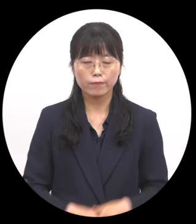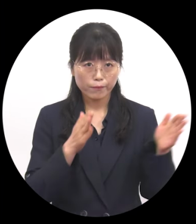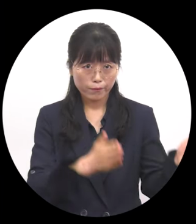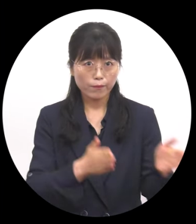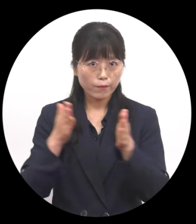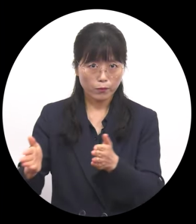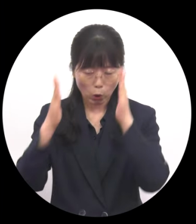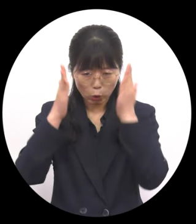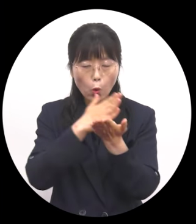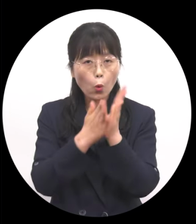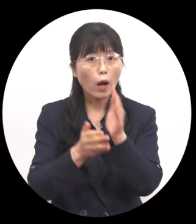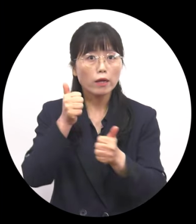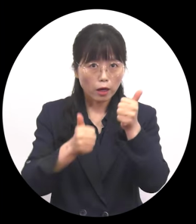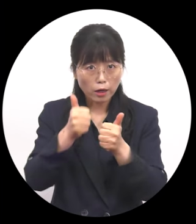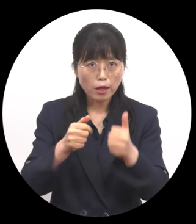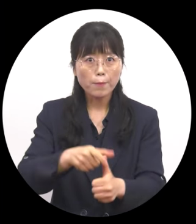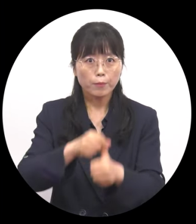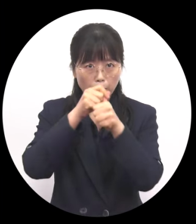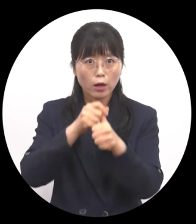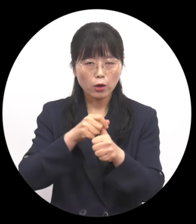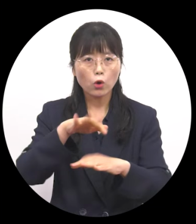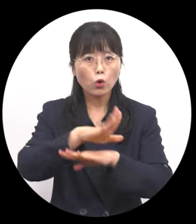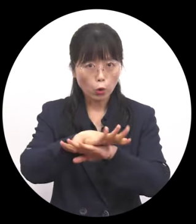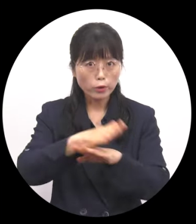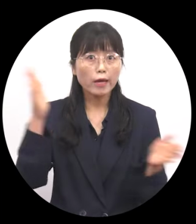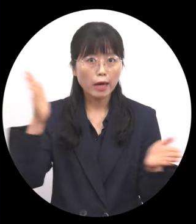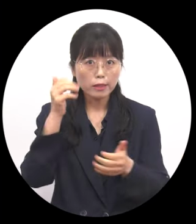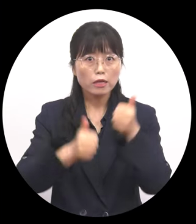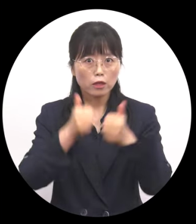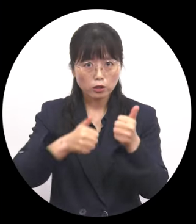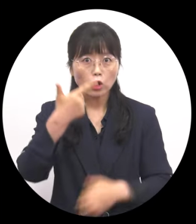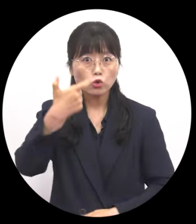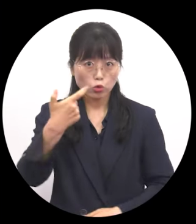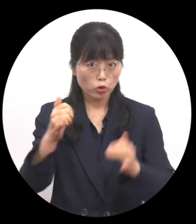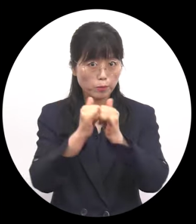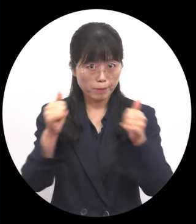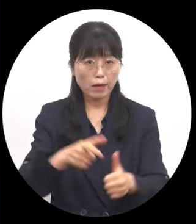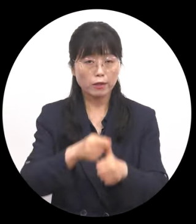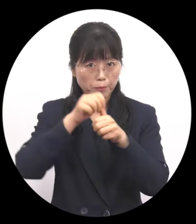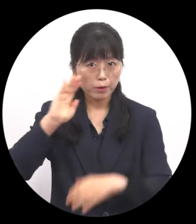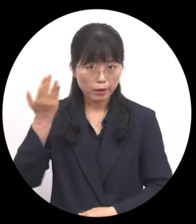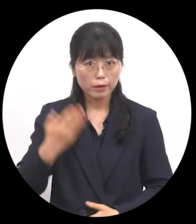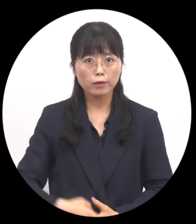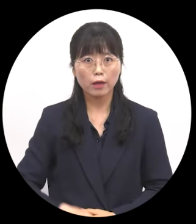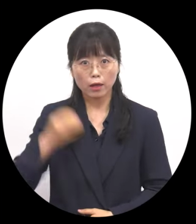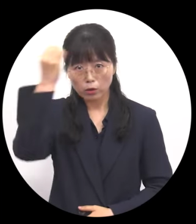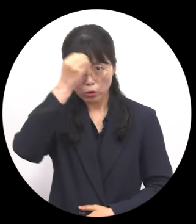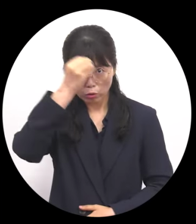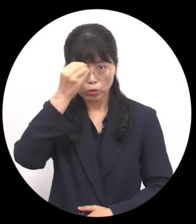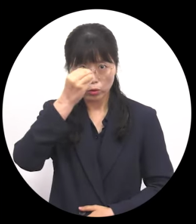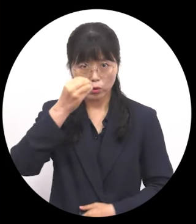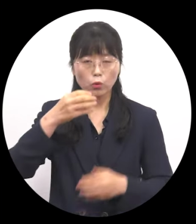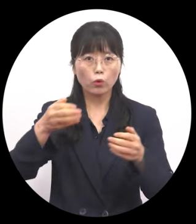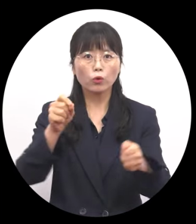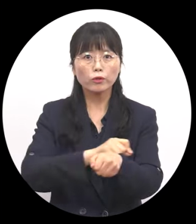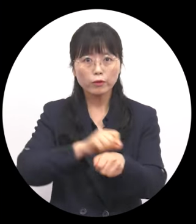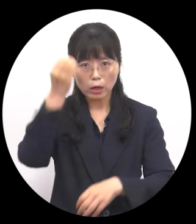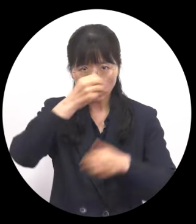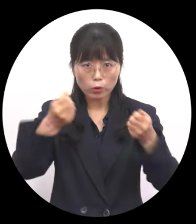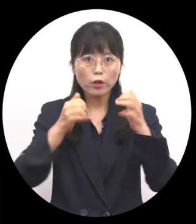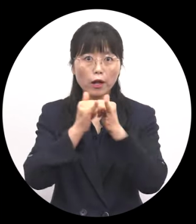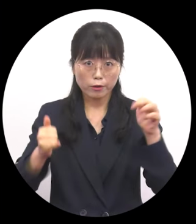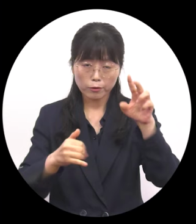다음은 교과 전형으로 선발하는 농어촌 학생 전형 66명 선발하고요. 특성화고교 졸업자 전형